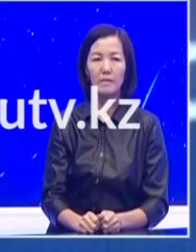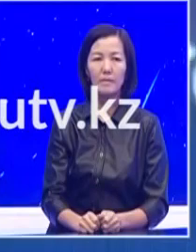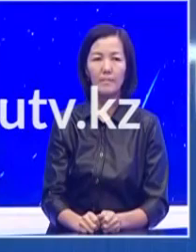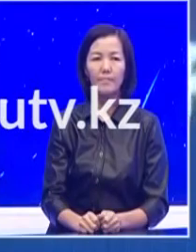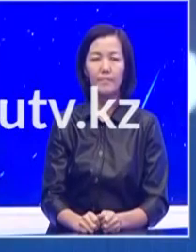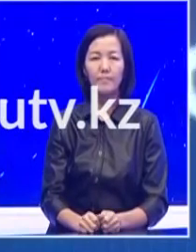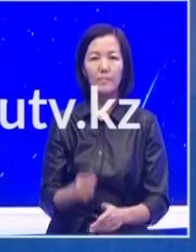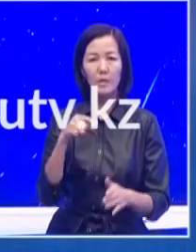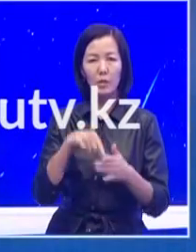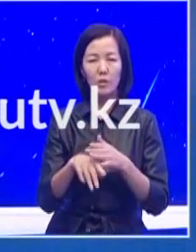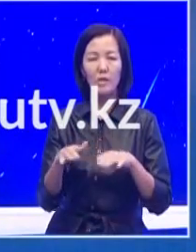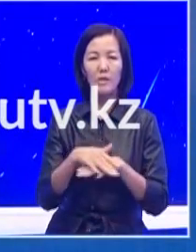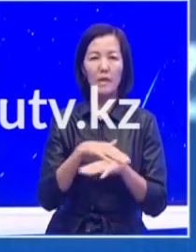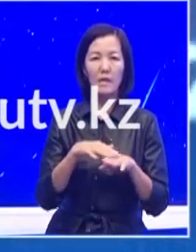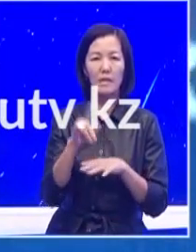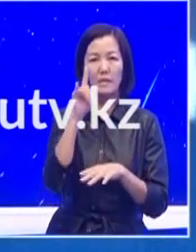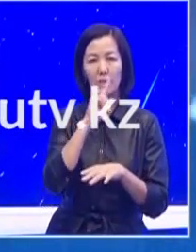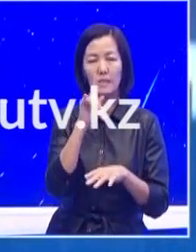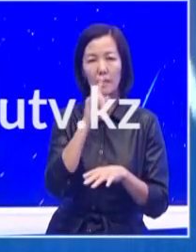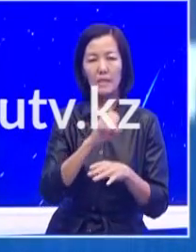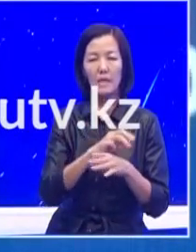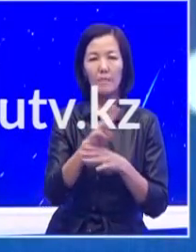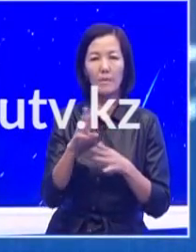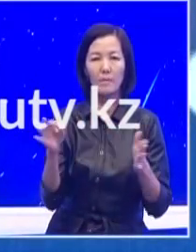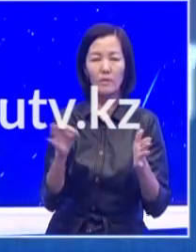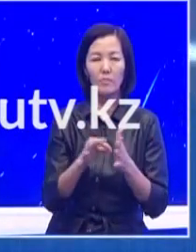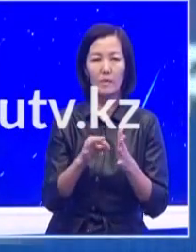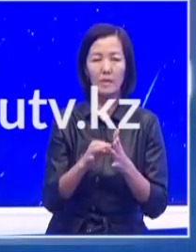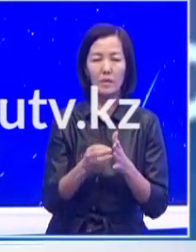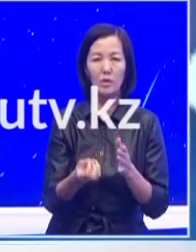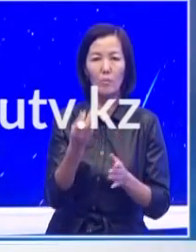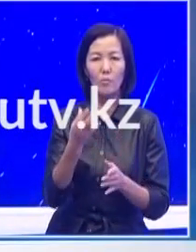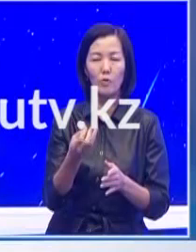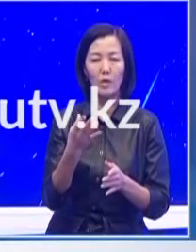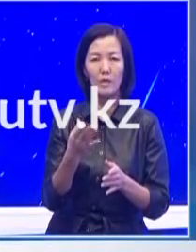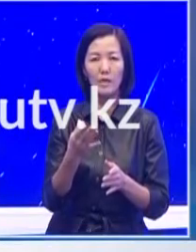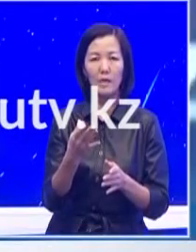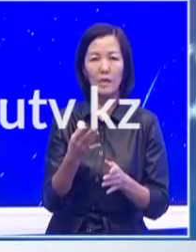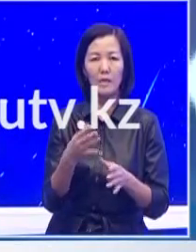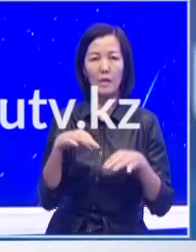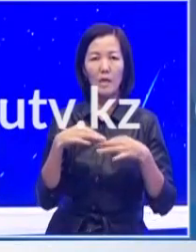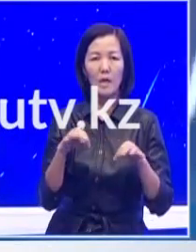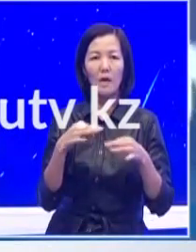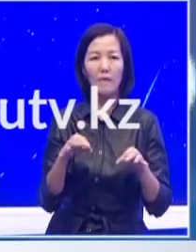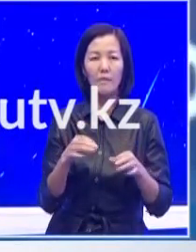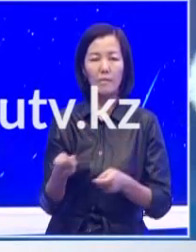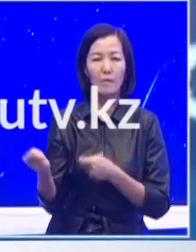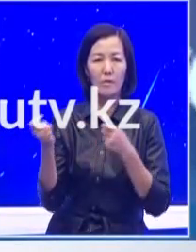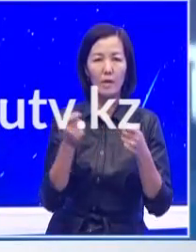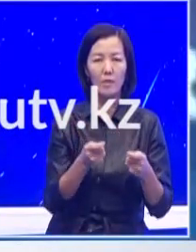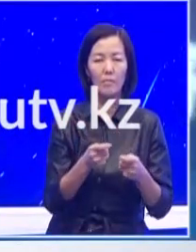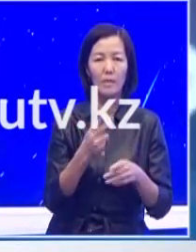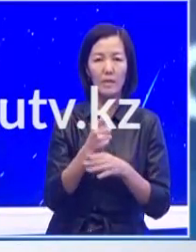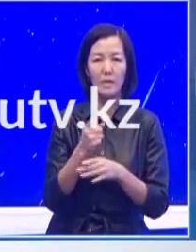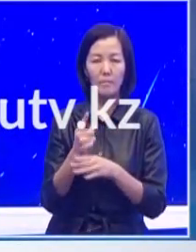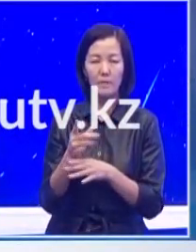Ішкі нарықты дизель отынымен қамтамасыз ету мақсатында бүгінде мұнай өнімдерін автомобиль көлігімен әкетуге тыйым салынды. Биыл сәуір